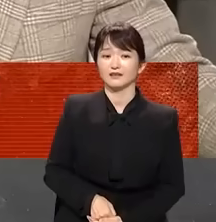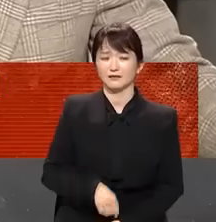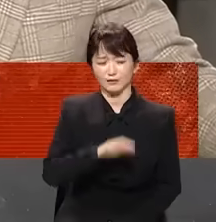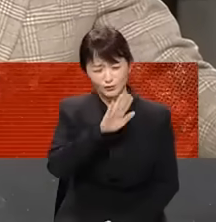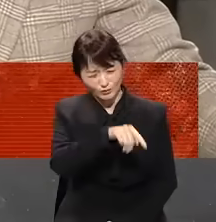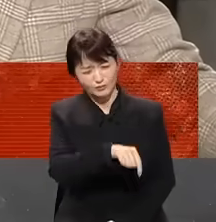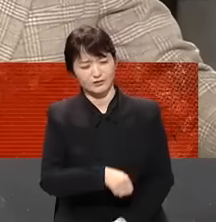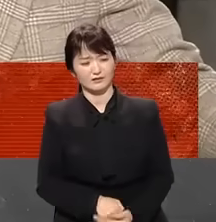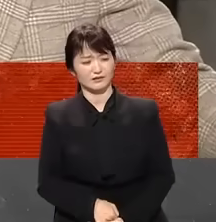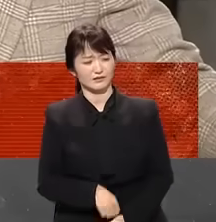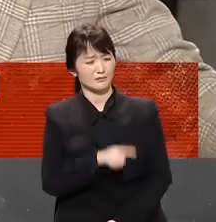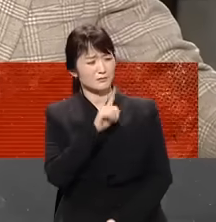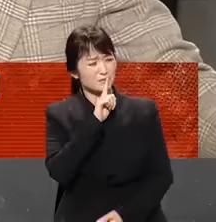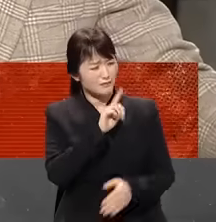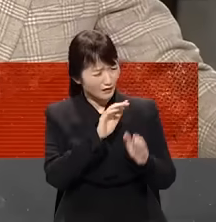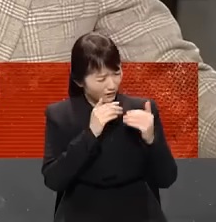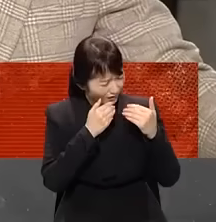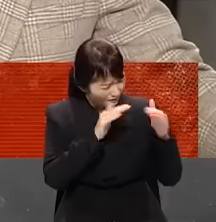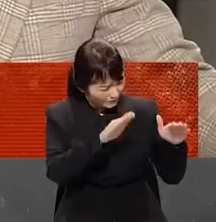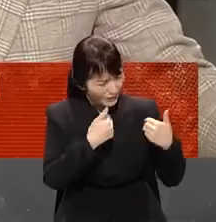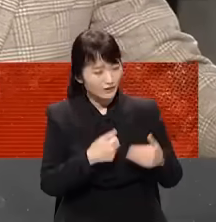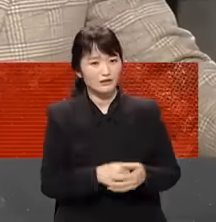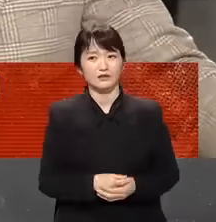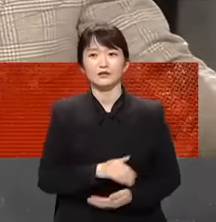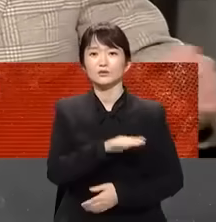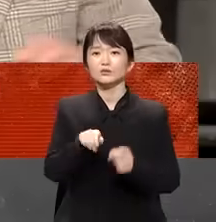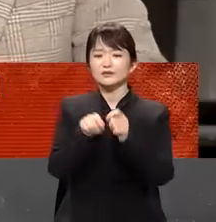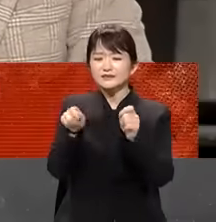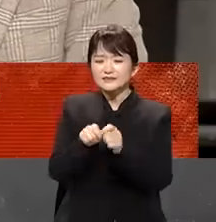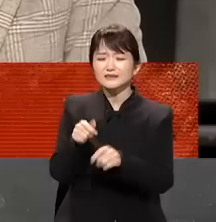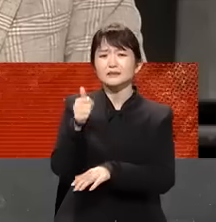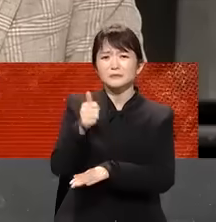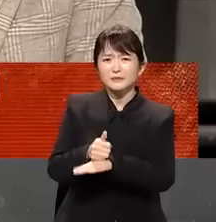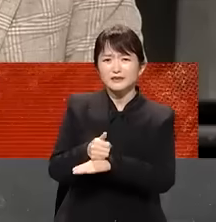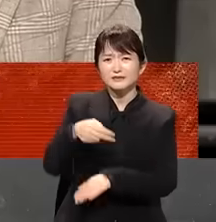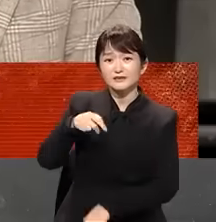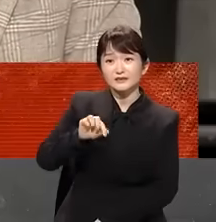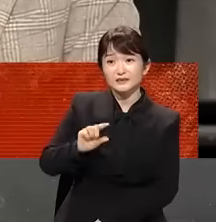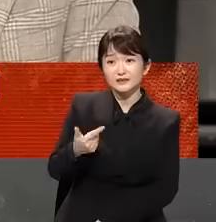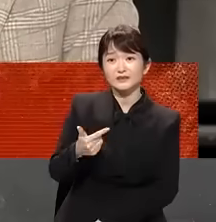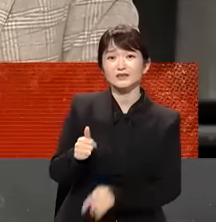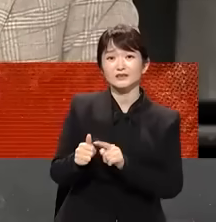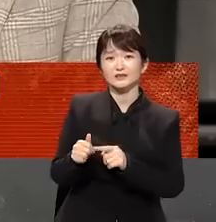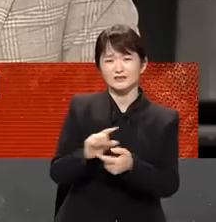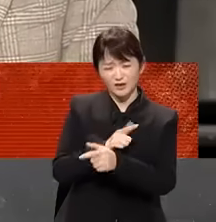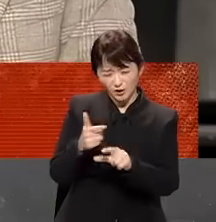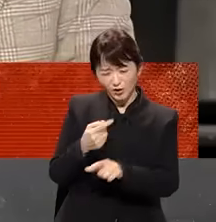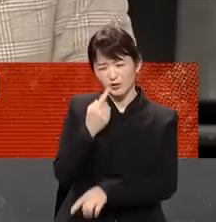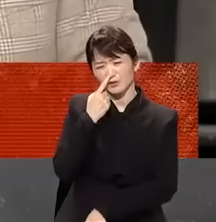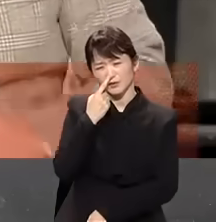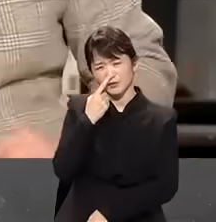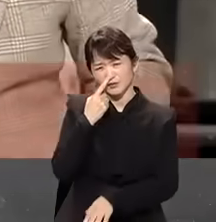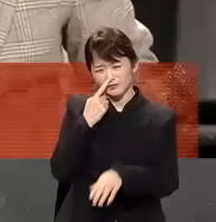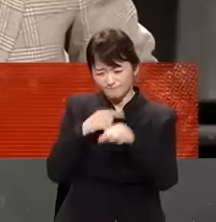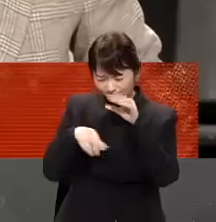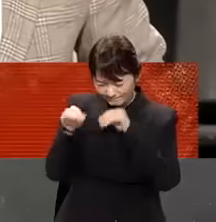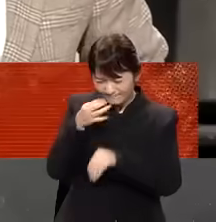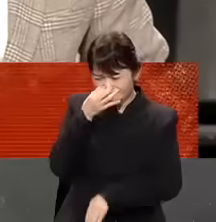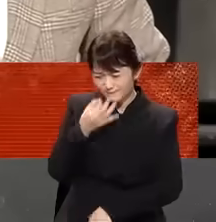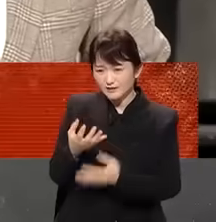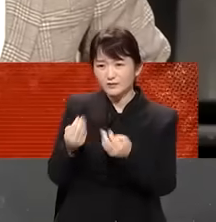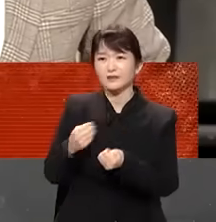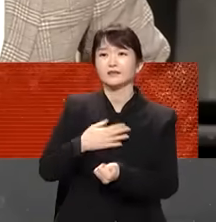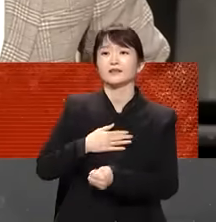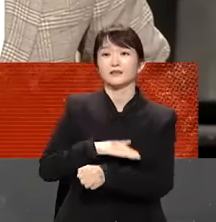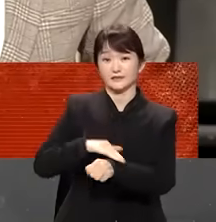말을 그렇게 허하게 하고 그래 우리 팀 막내 성분이야 아직 이것저것 배우느라 힘든게 많은가 봐 내가 좀